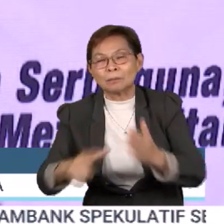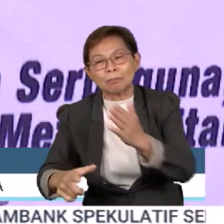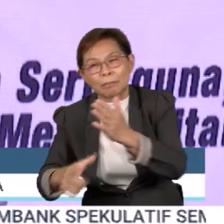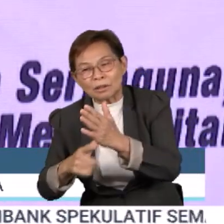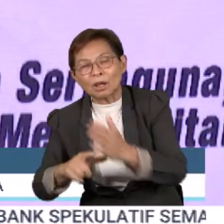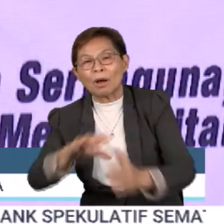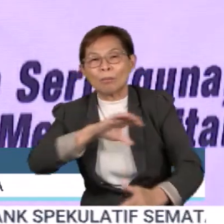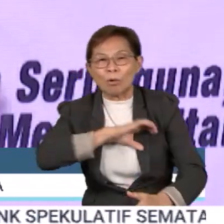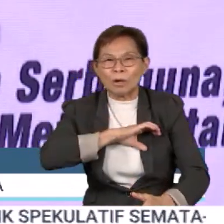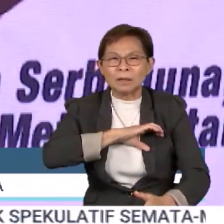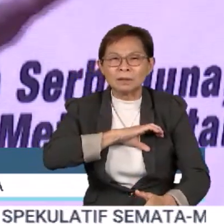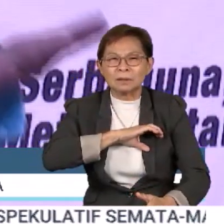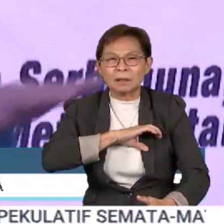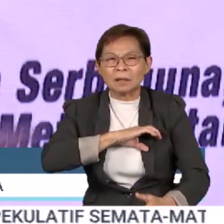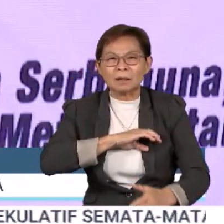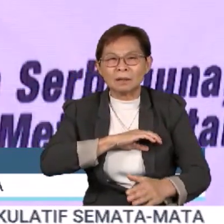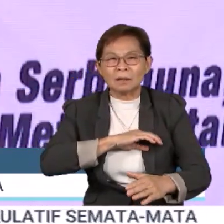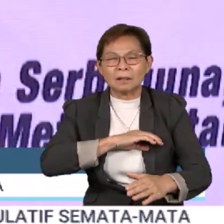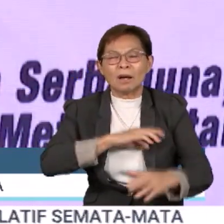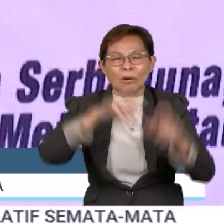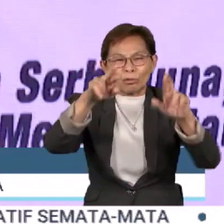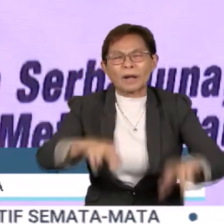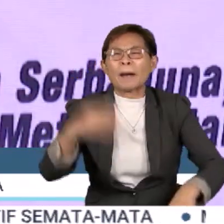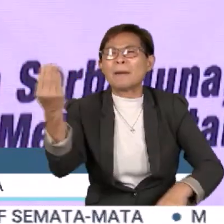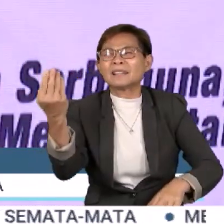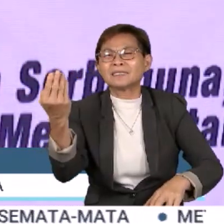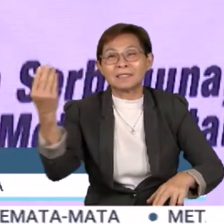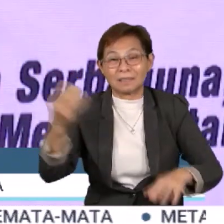bantuan polis yang di peringkat bawah ini,